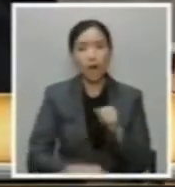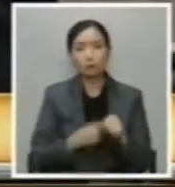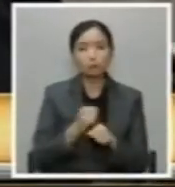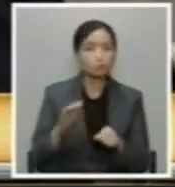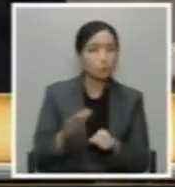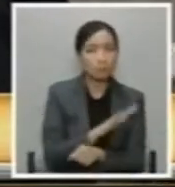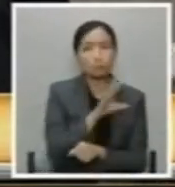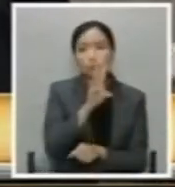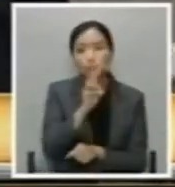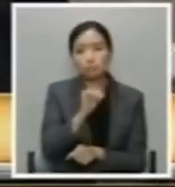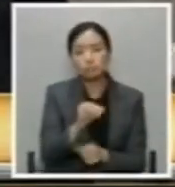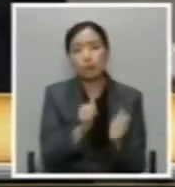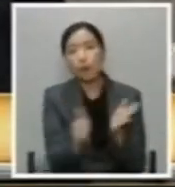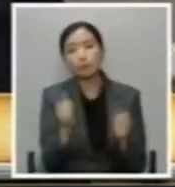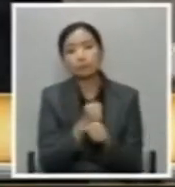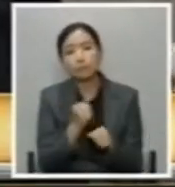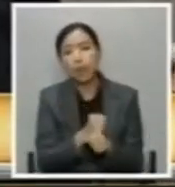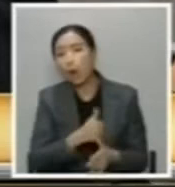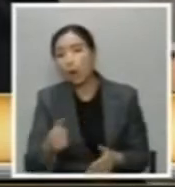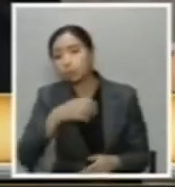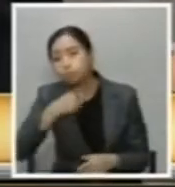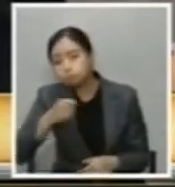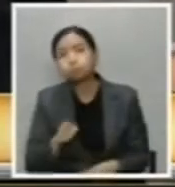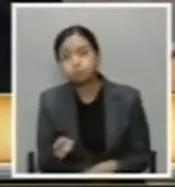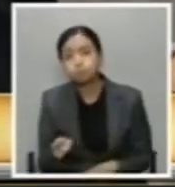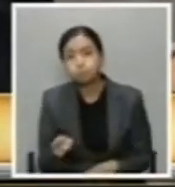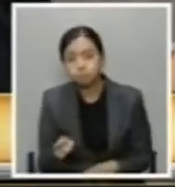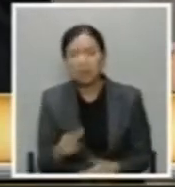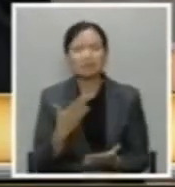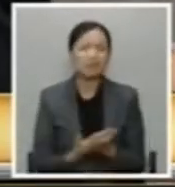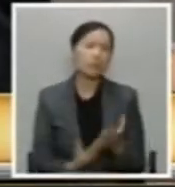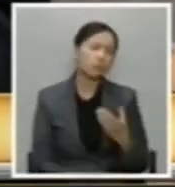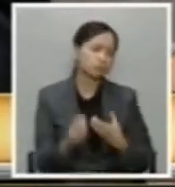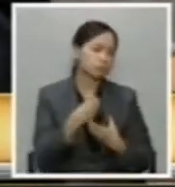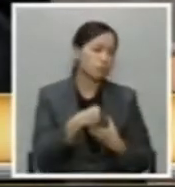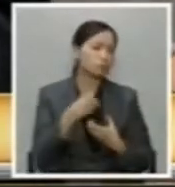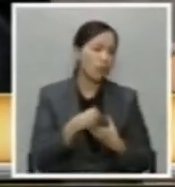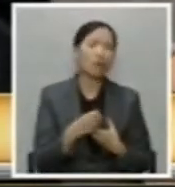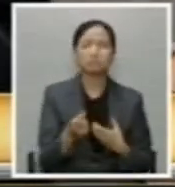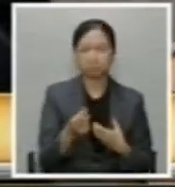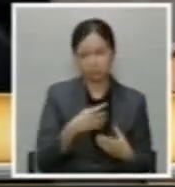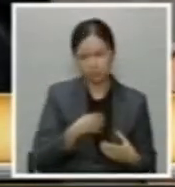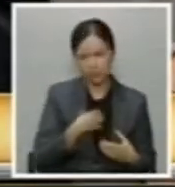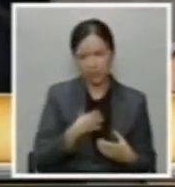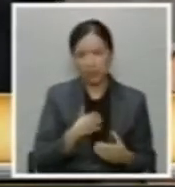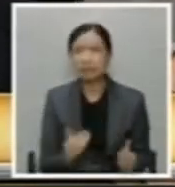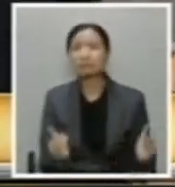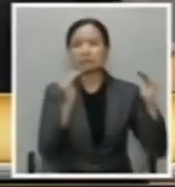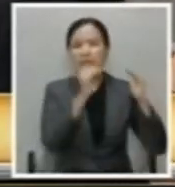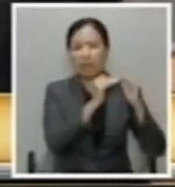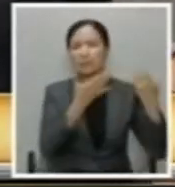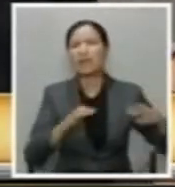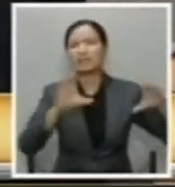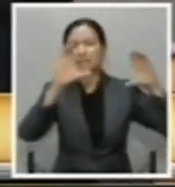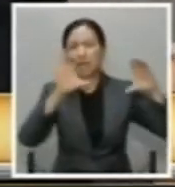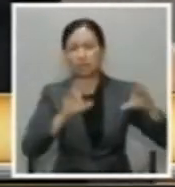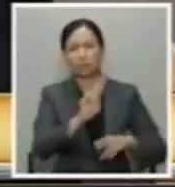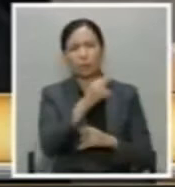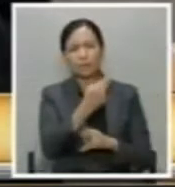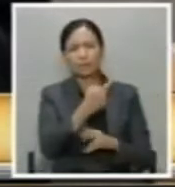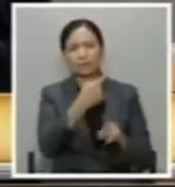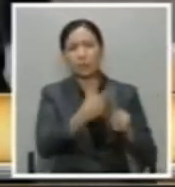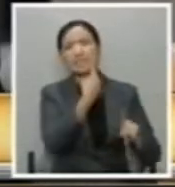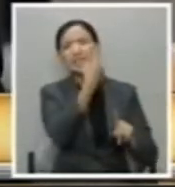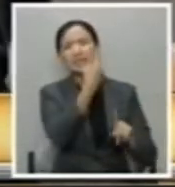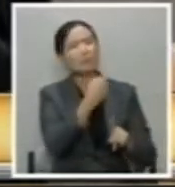จุบันเนี่ยมีรายได้ไม่ต้องถึงขั้นเดียวกันกับข้าราชการก็ได้ครับที่ 20,000 บาทต่อเดือนเอา